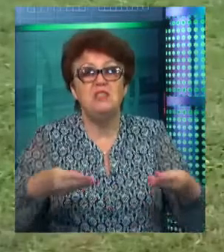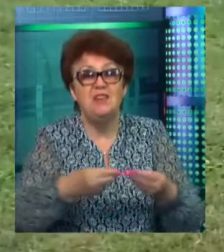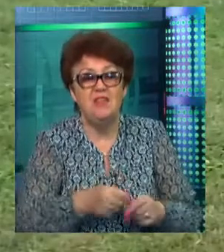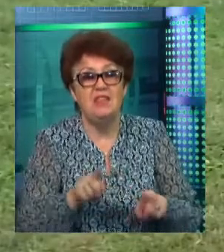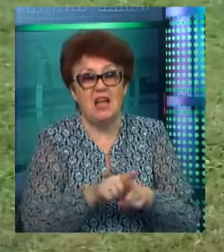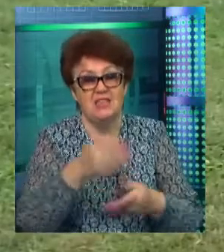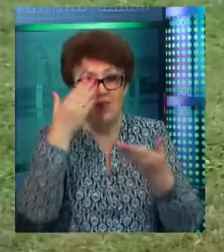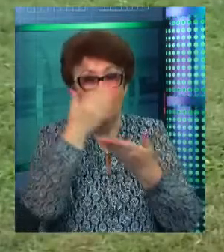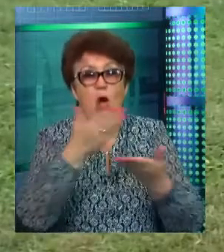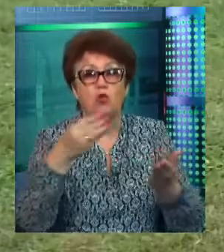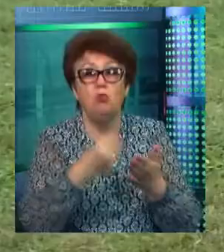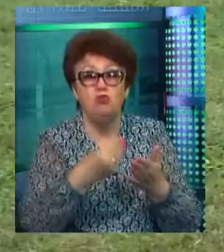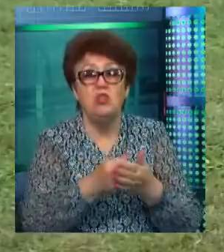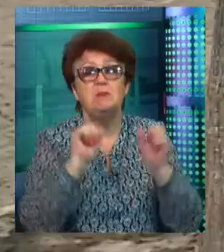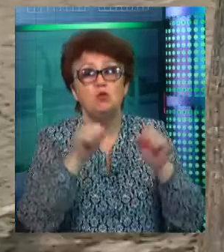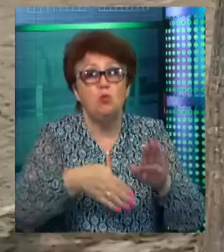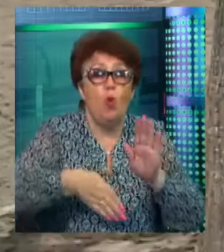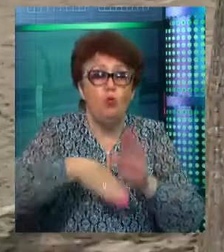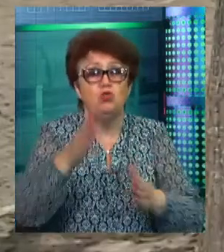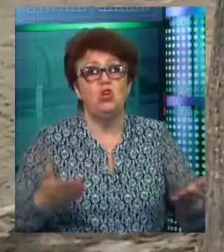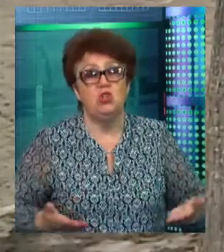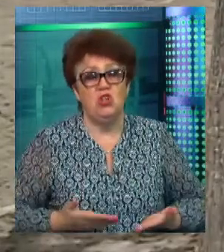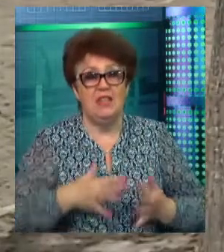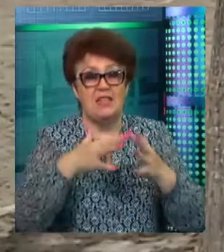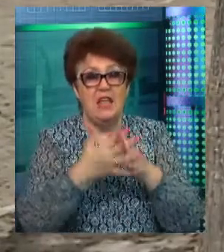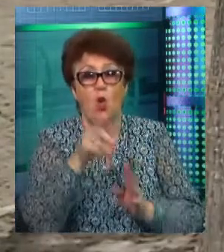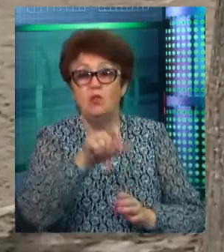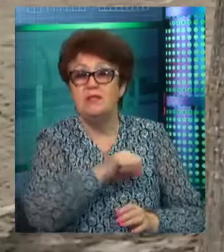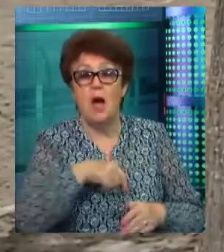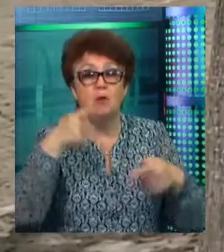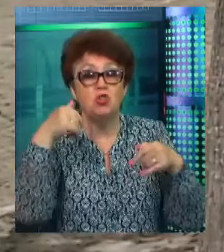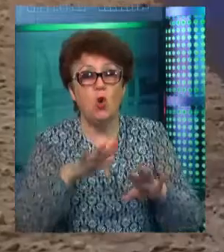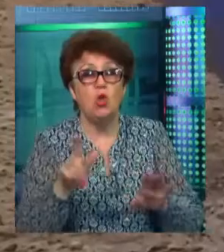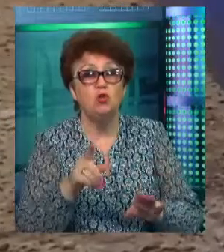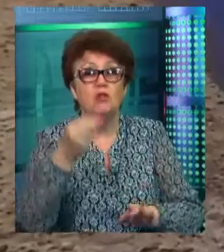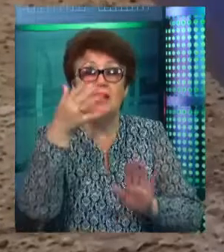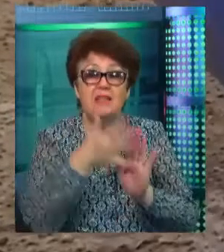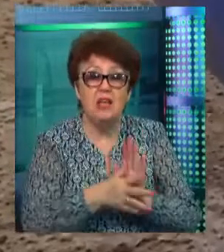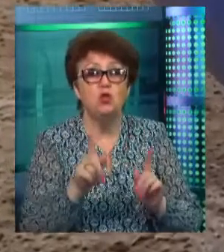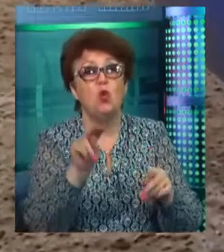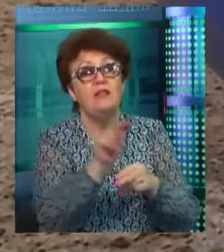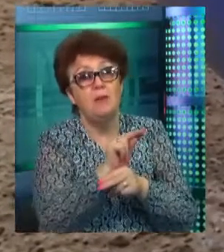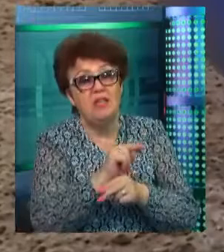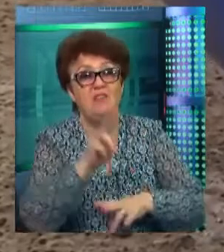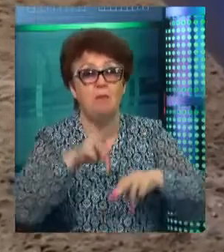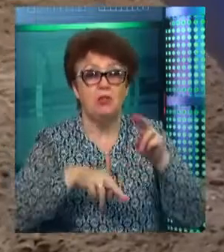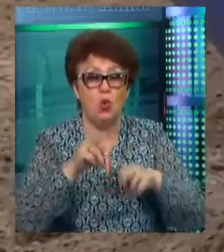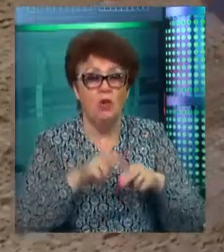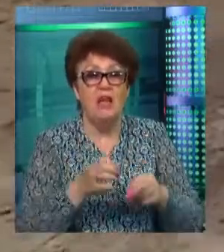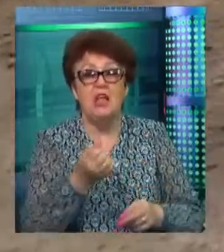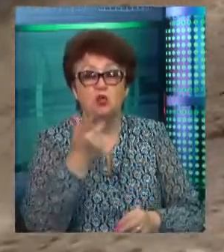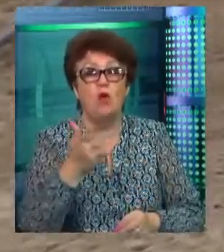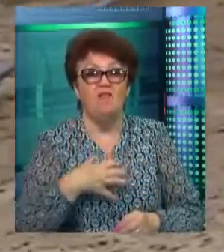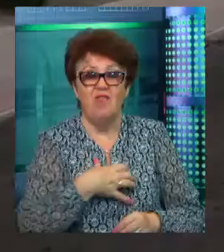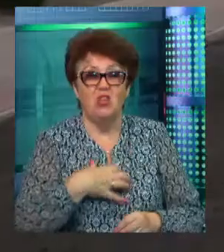называемый народный бюджет способен улучшить жизнь на селе люди сами решают на что тратить деньги что отремонтировать и построить насколько